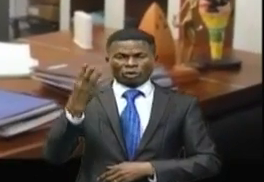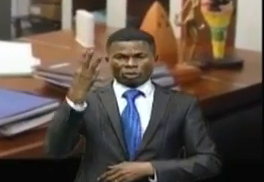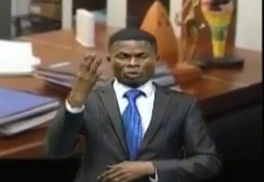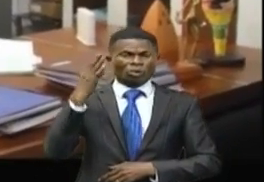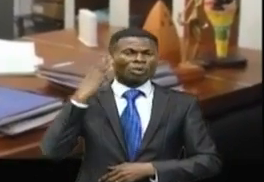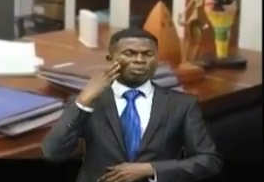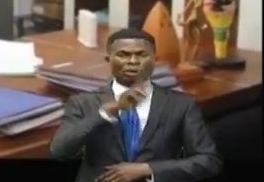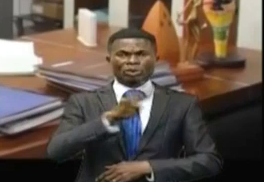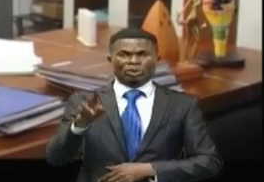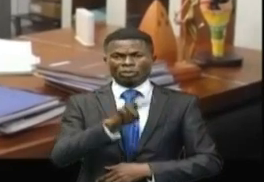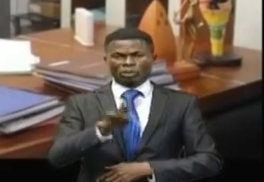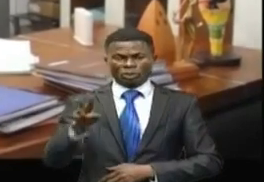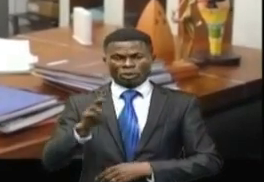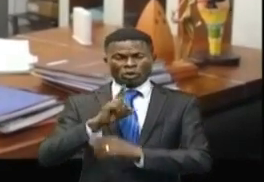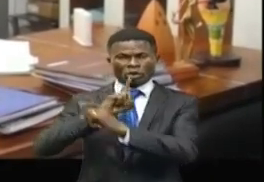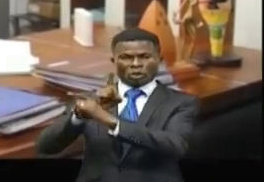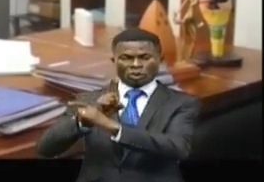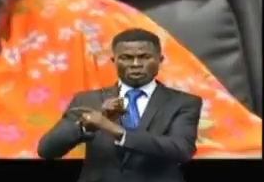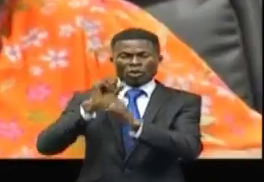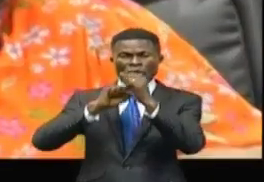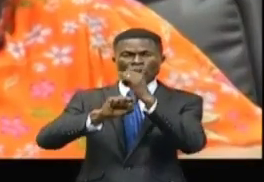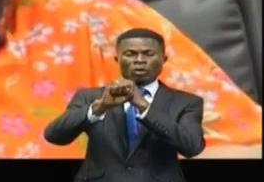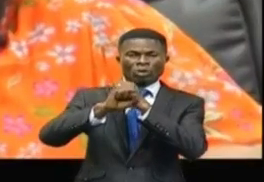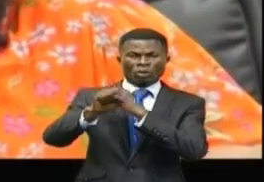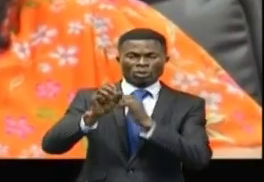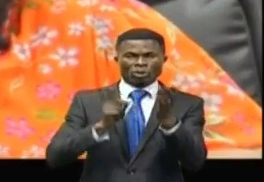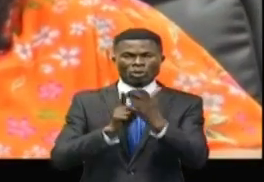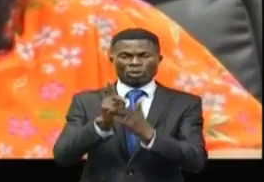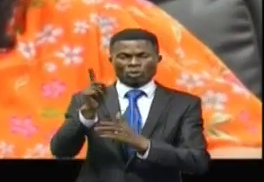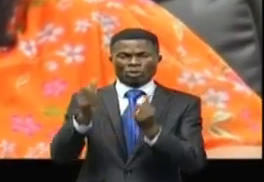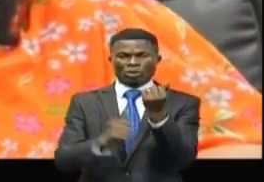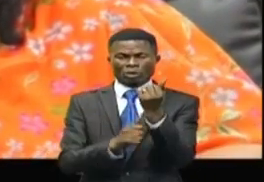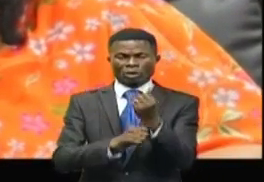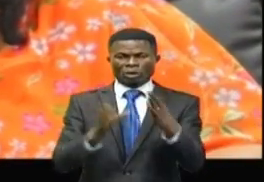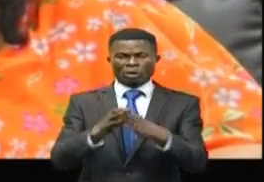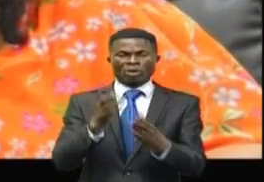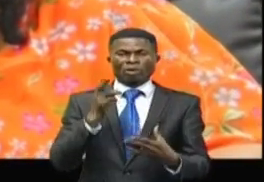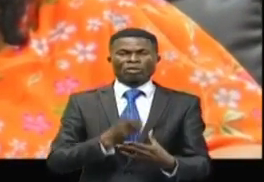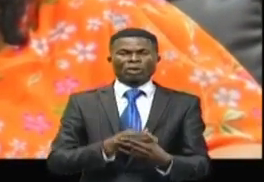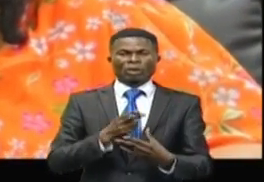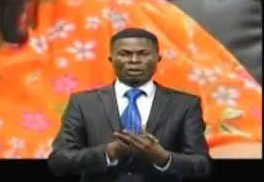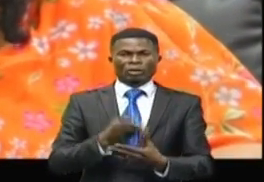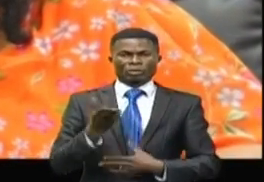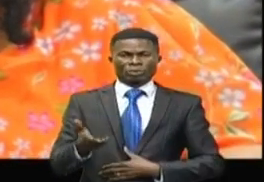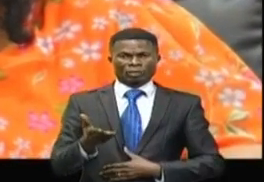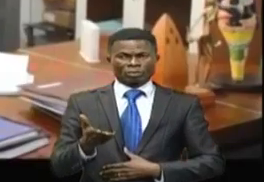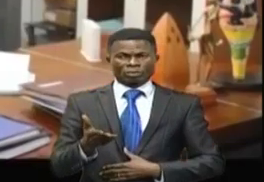2022 portant protection et promotion des droits de la personne vivant avec handicap